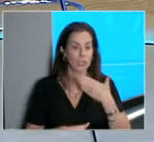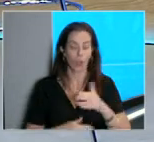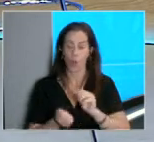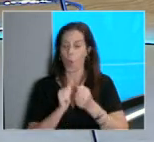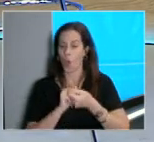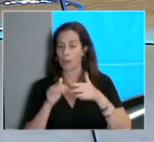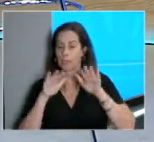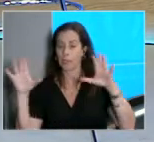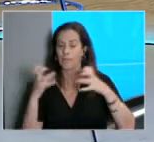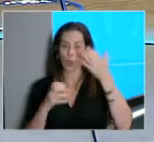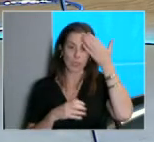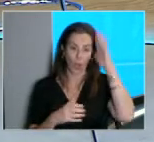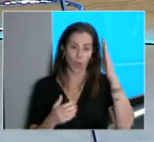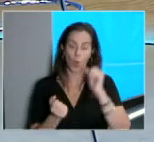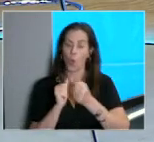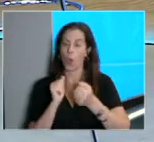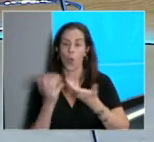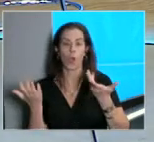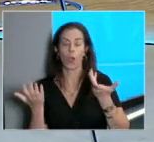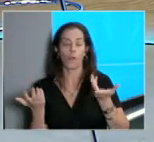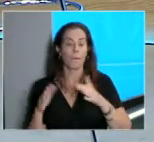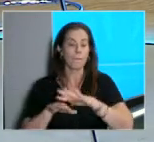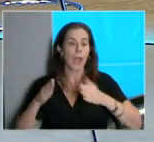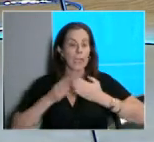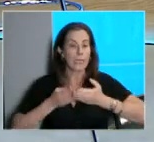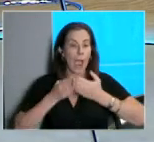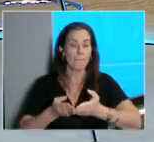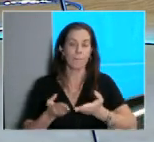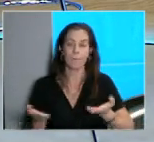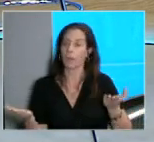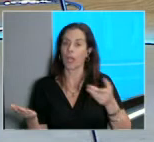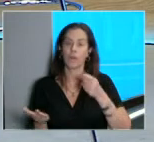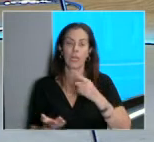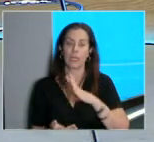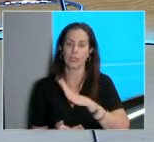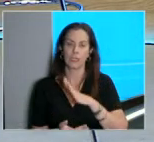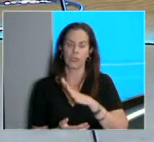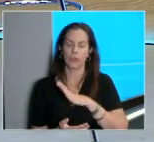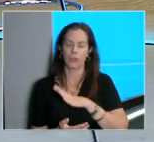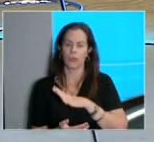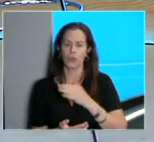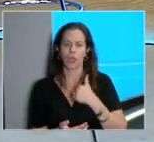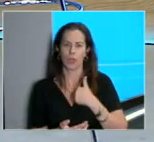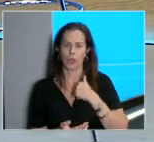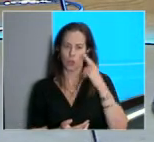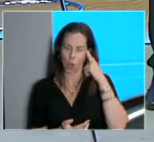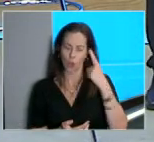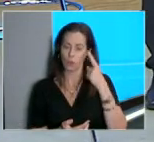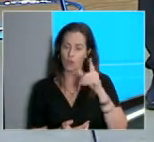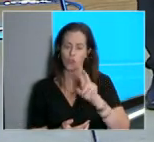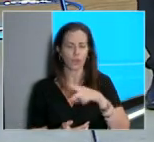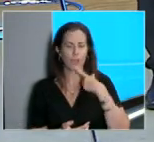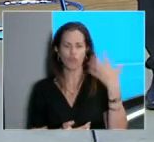או בטיסות של חברות זרות, או בנתיבי ים כלשהם. אבל אלה סכנות שאנחנו יודעים על קיומם